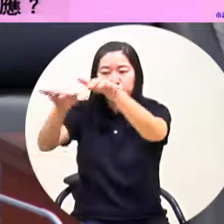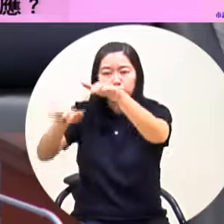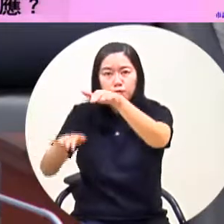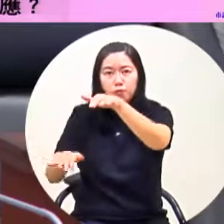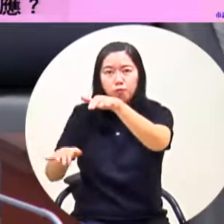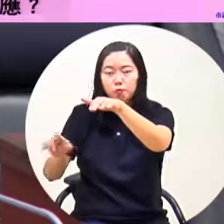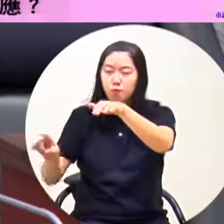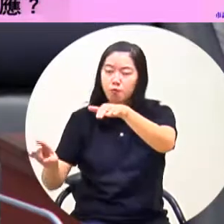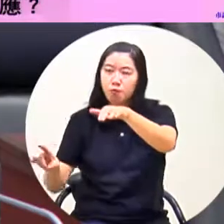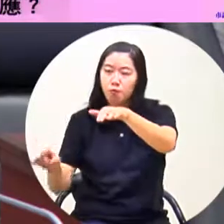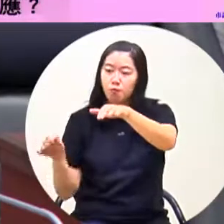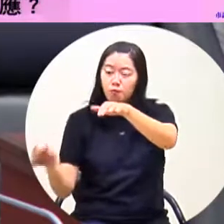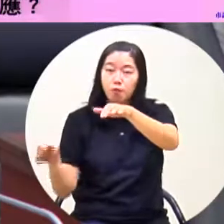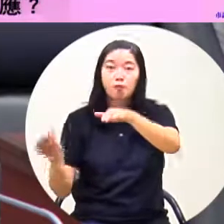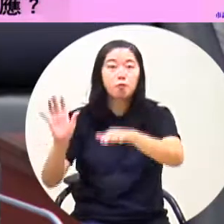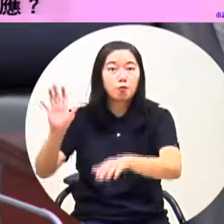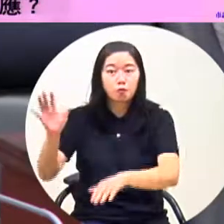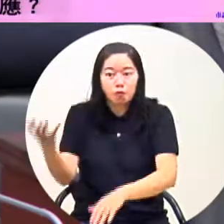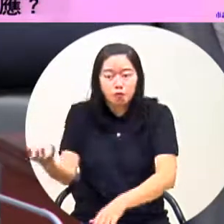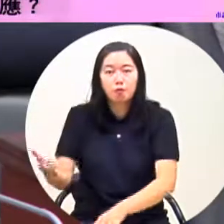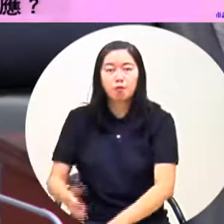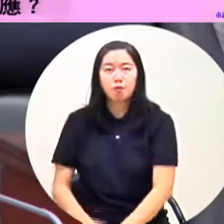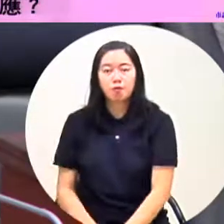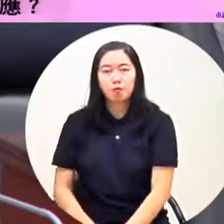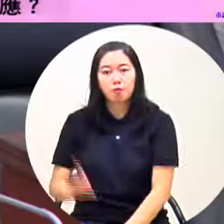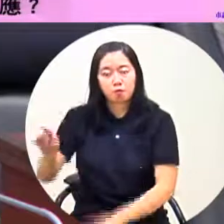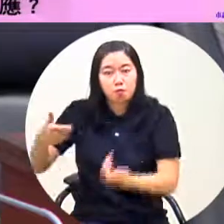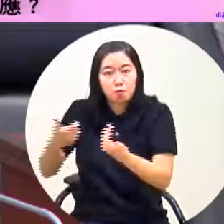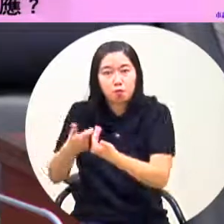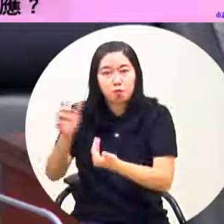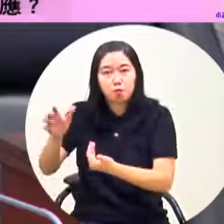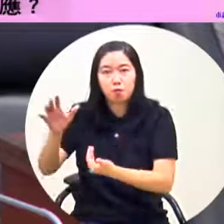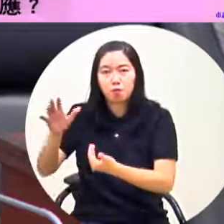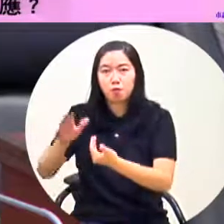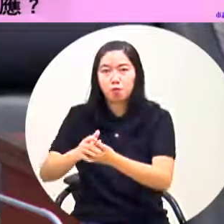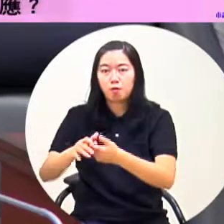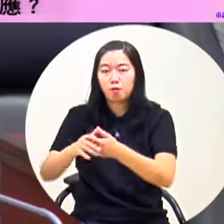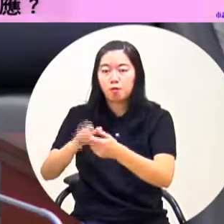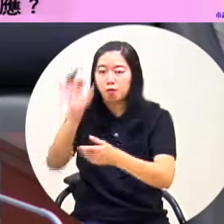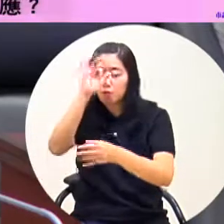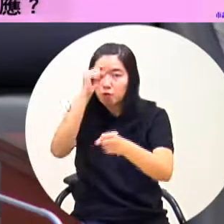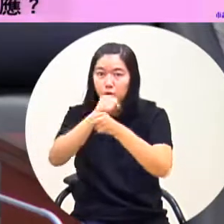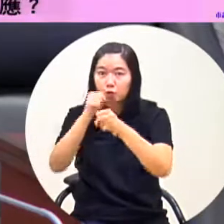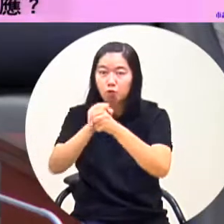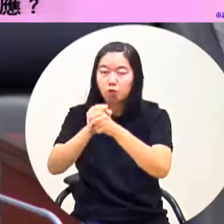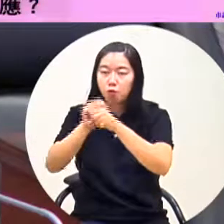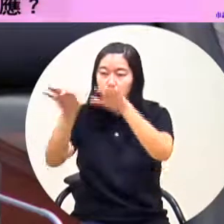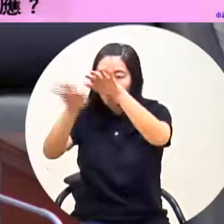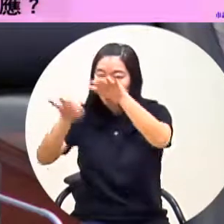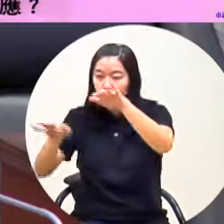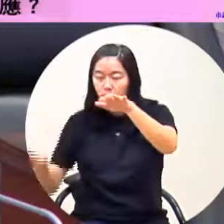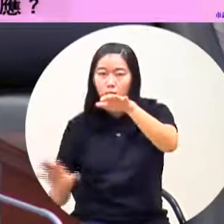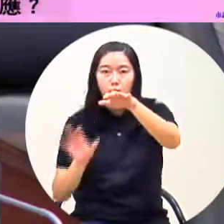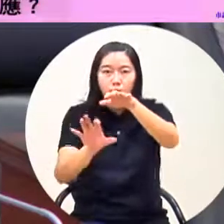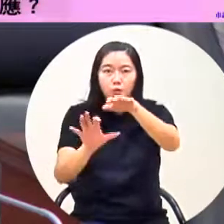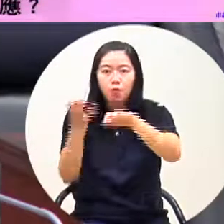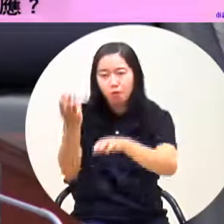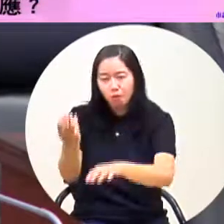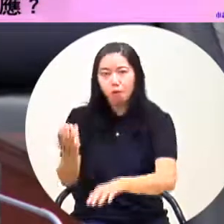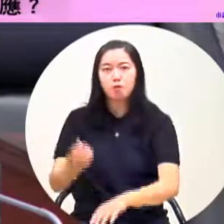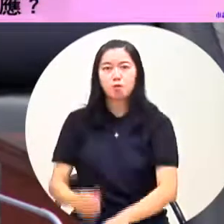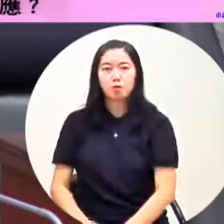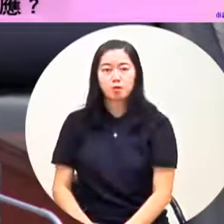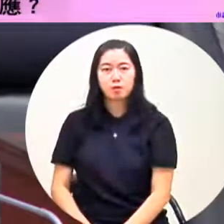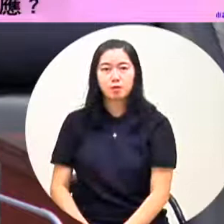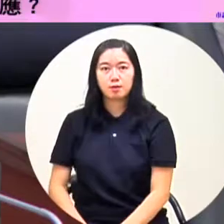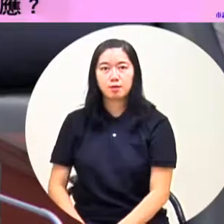多，那反而一些有泼工作讯息的相关讯息哦，反而很少人